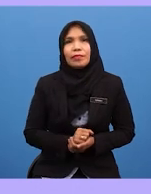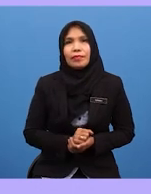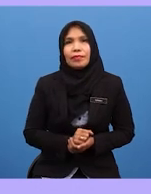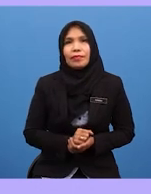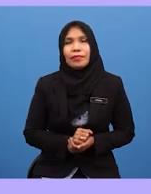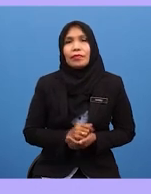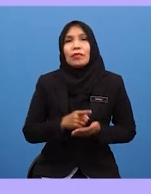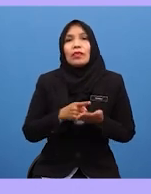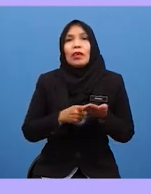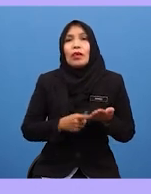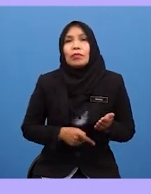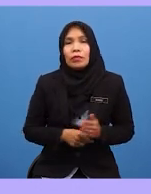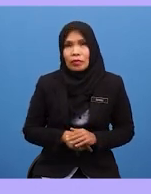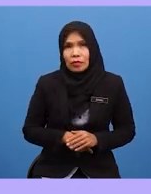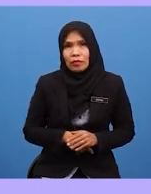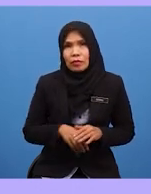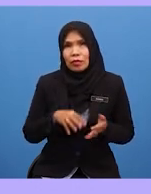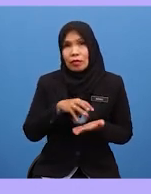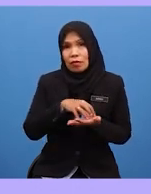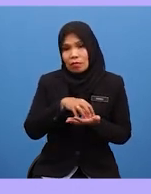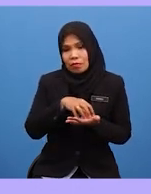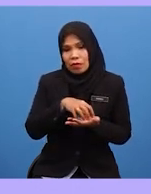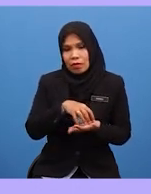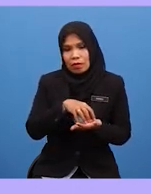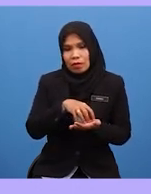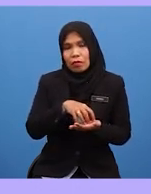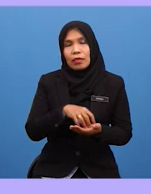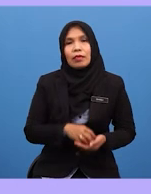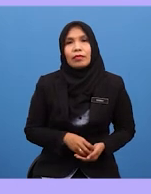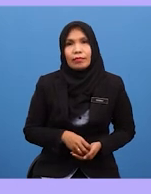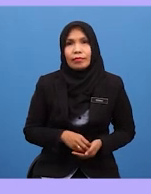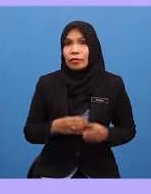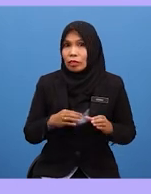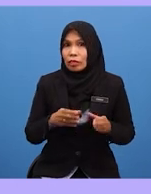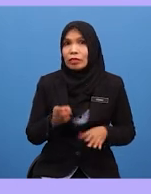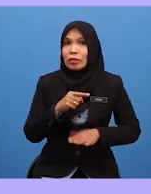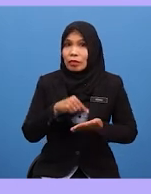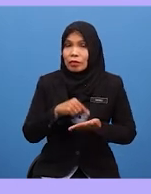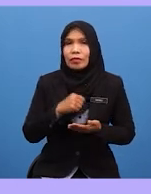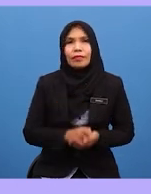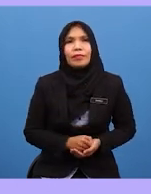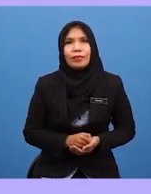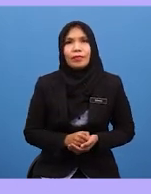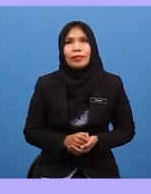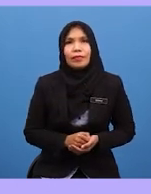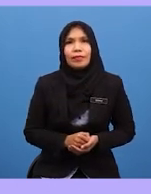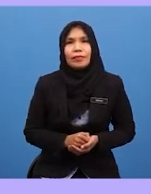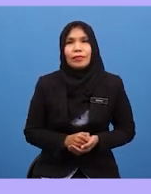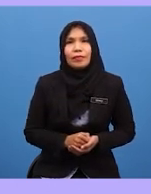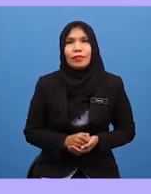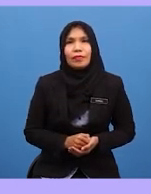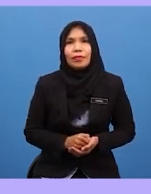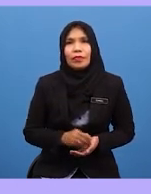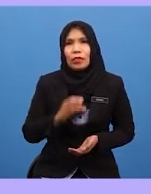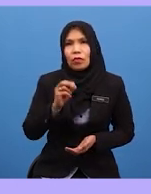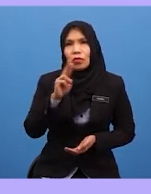Apa pula kelemahan kaedah ini? Kelemahan kaedah ini ialah organisma tersebut